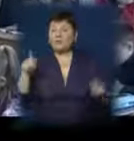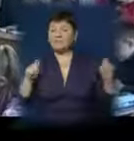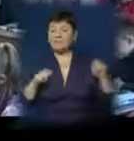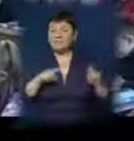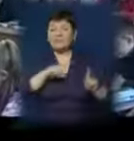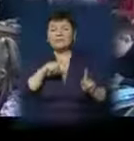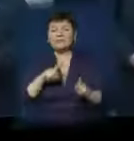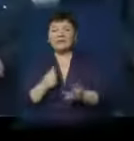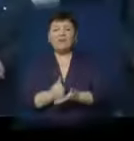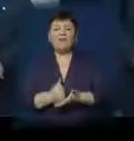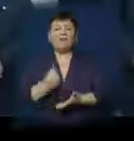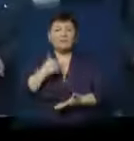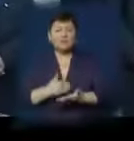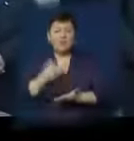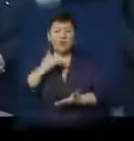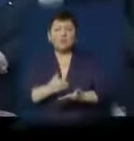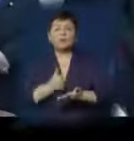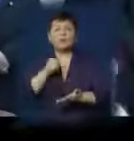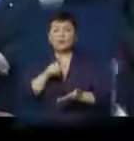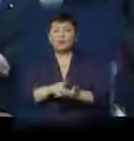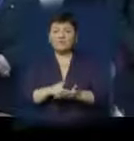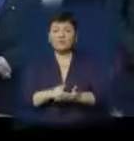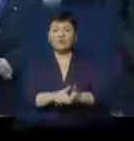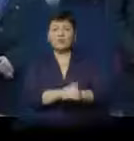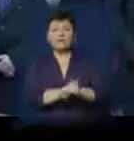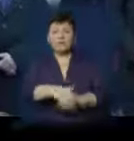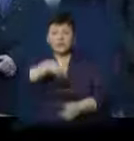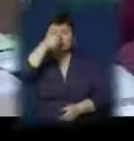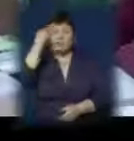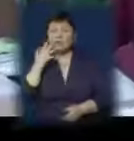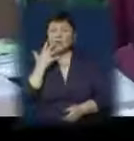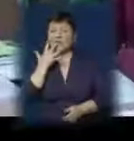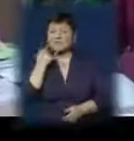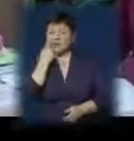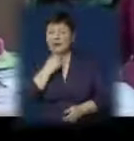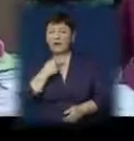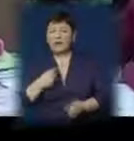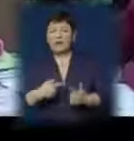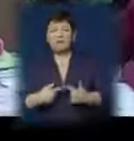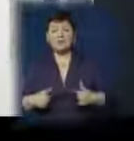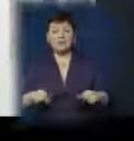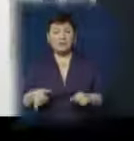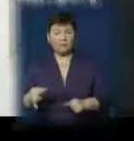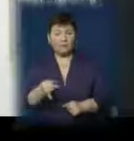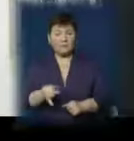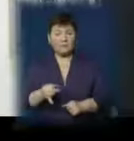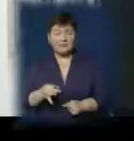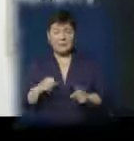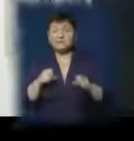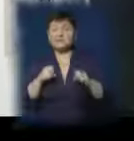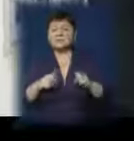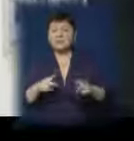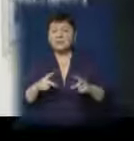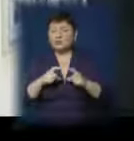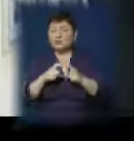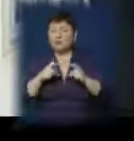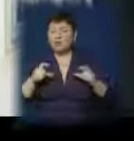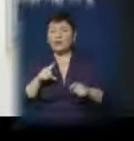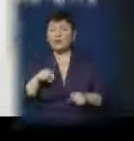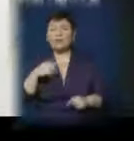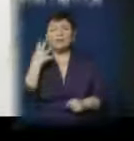Закарпаття високопосадовець зустрівся з представниками товариств словацької національної меншини області. Відвідав спеціалізовану загальноосвітню